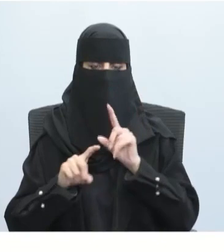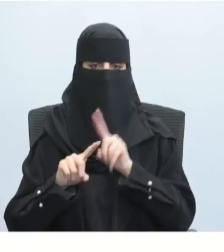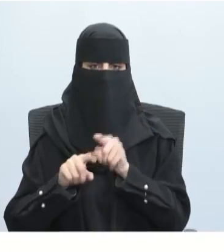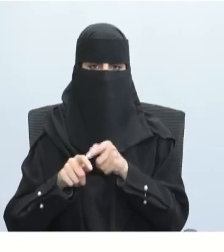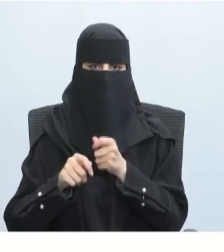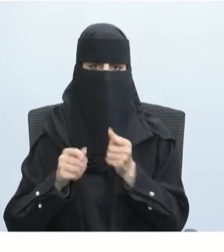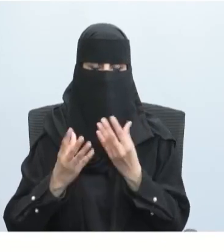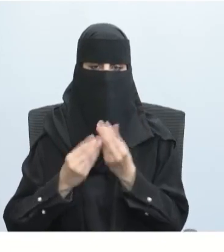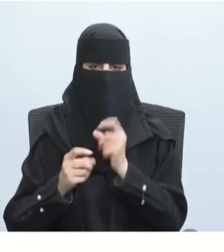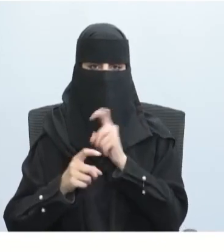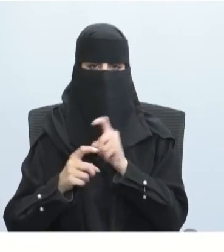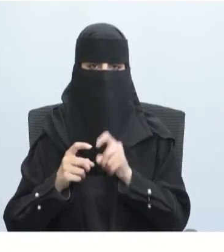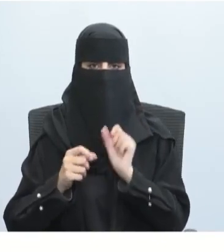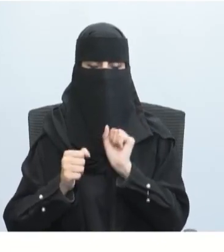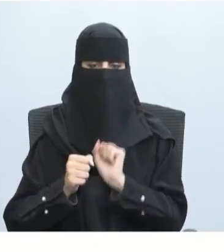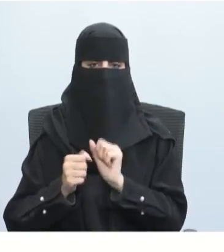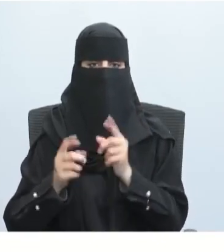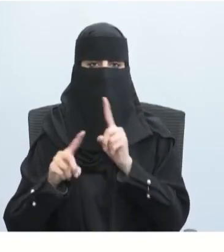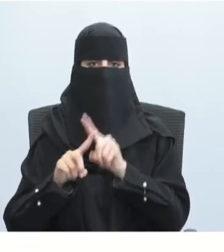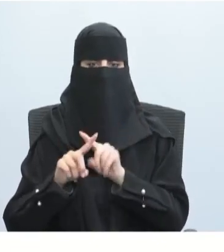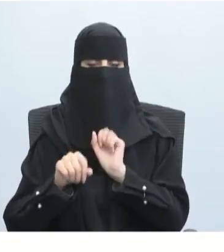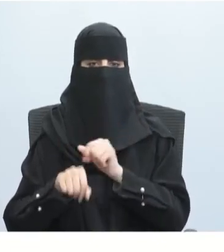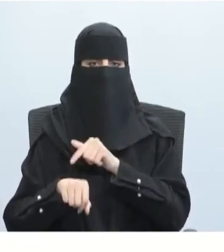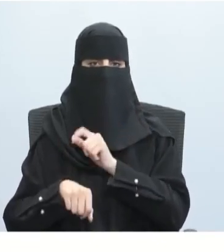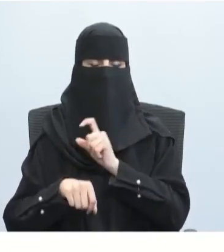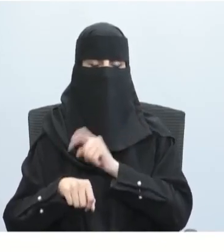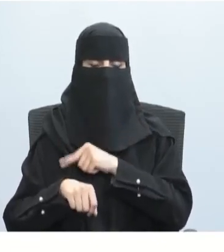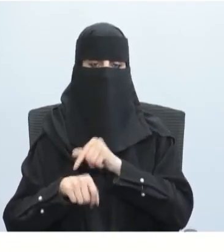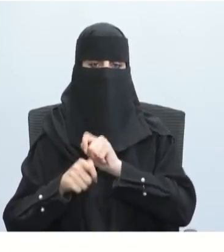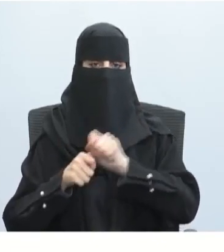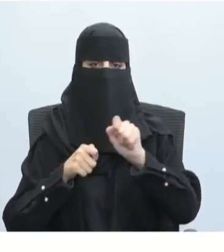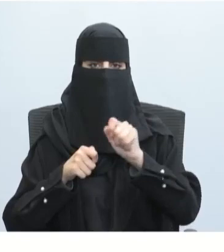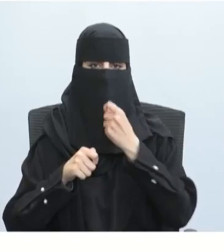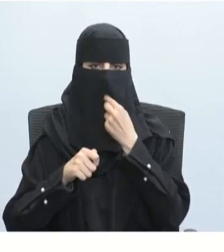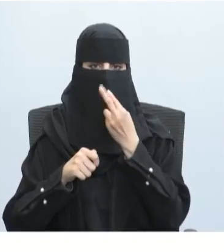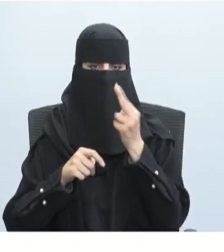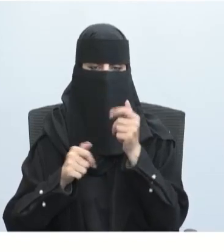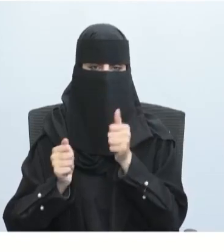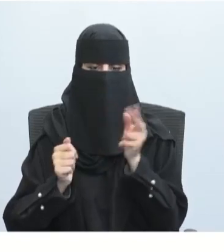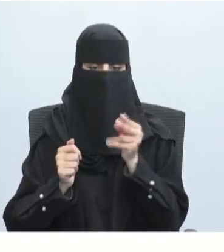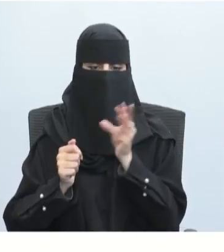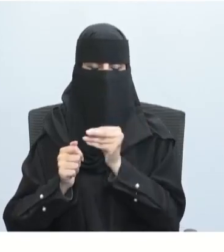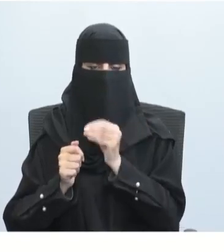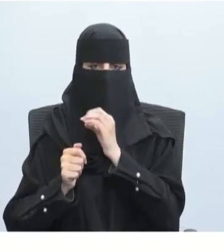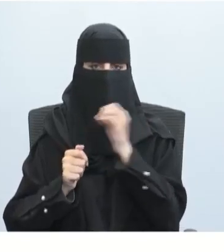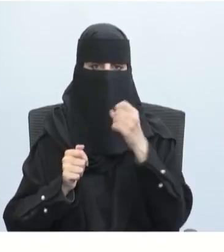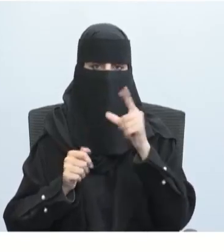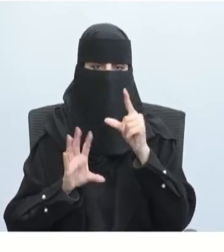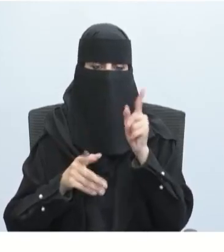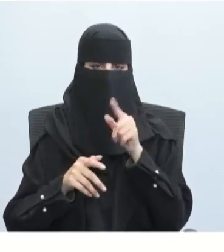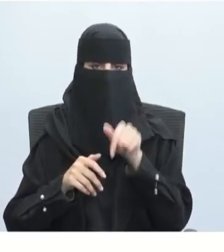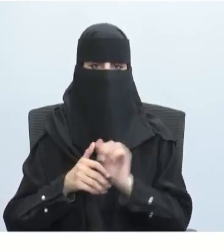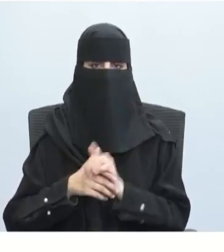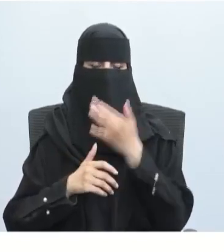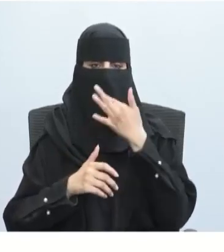مضروبا فتره زمنيه نحن ذكرنا هنالك عائد بسيط وهنالك عائد ماذا مركب البسيط هو ان